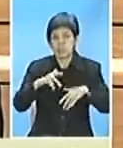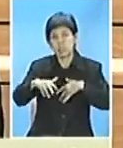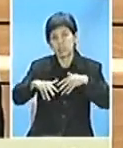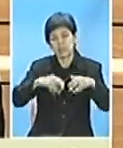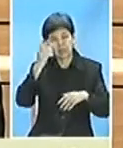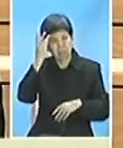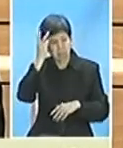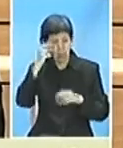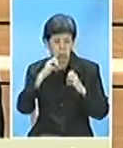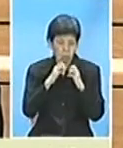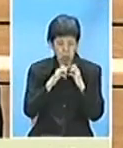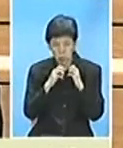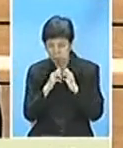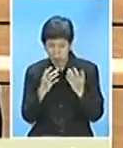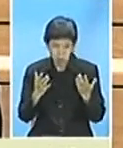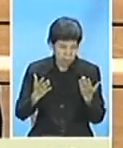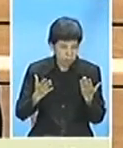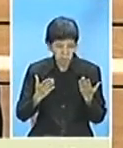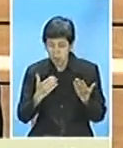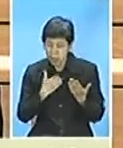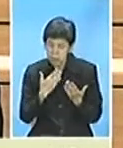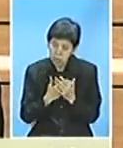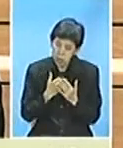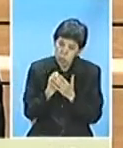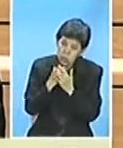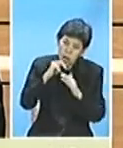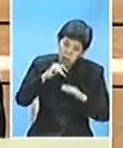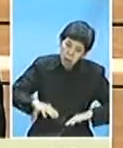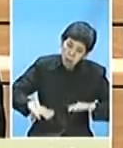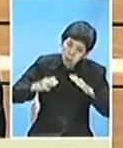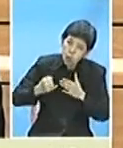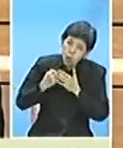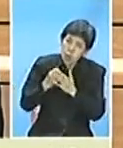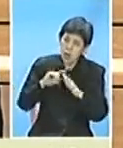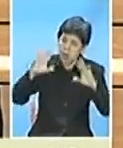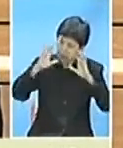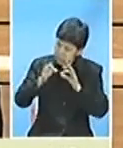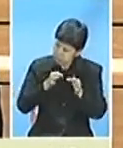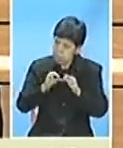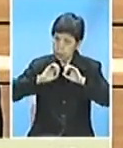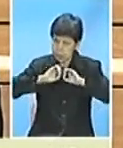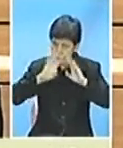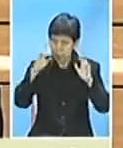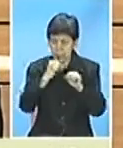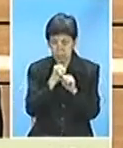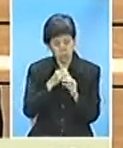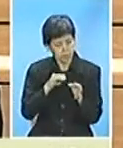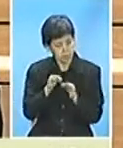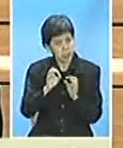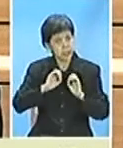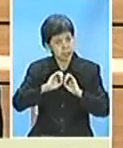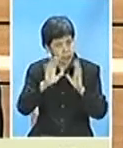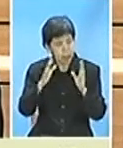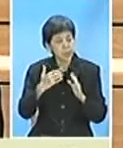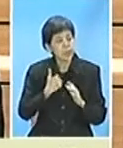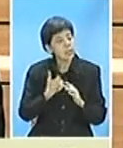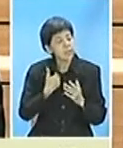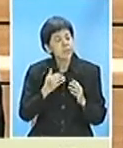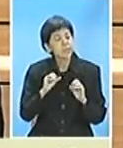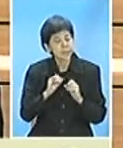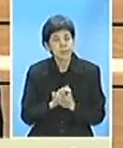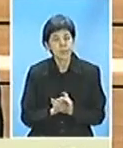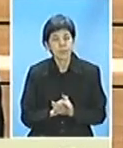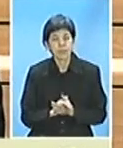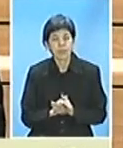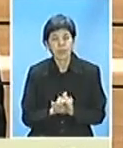เกิดความยุ่งยากสับสนขอให้รัฐบาลได้ออกมาสร้างความเชื่อมั่นสร้างความศรัทธาโดยการให้ข้อมูลที่ถูกต้องและชัดเจน